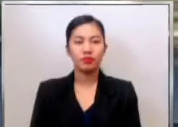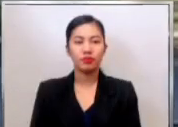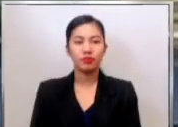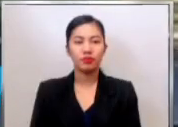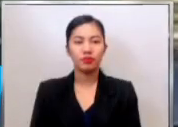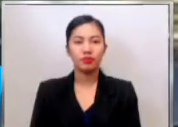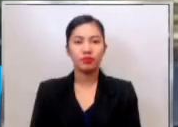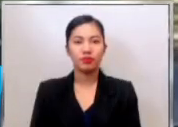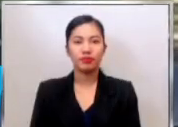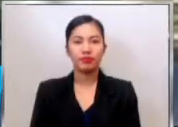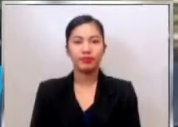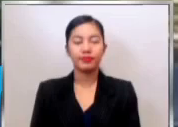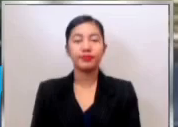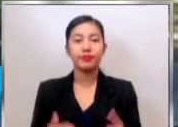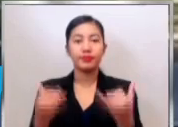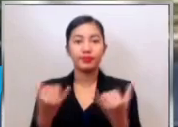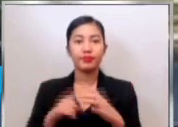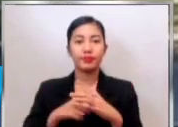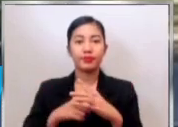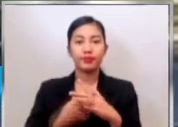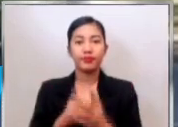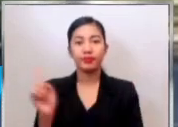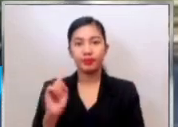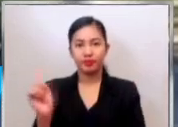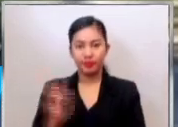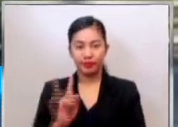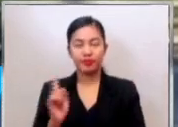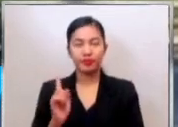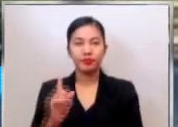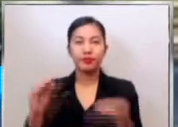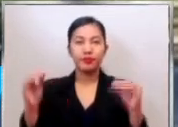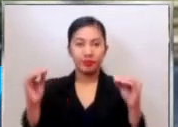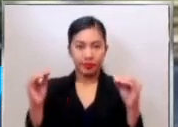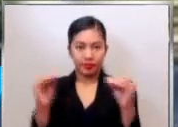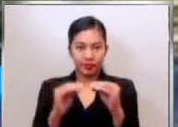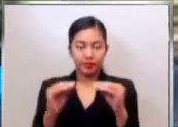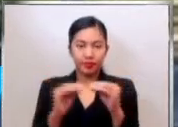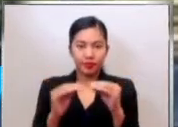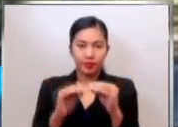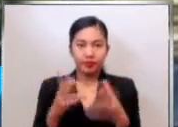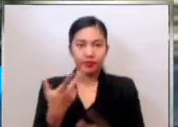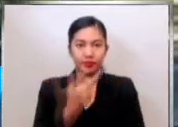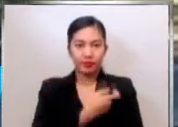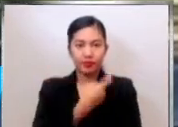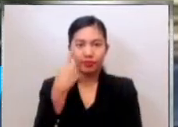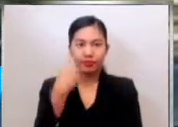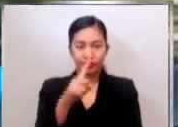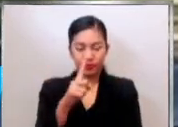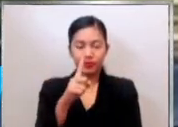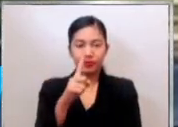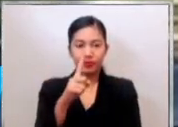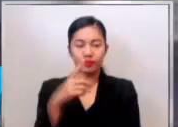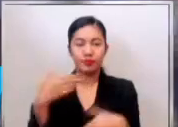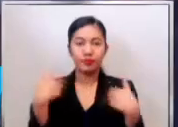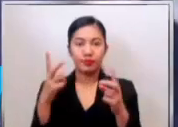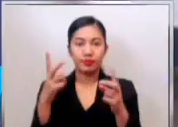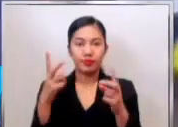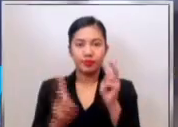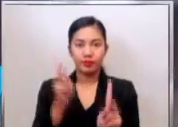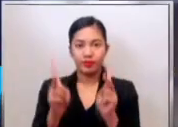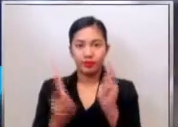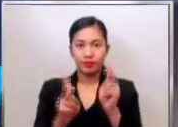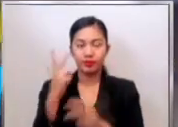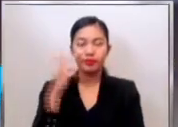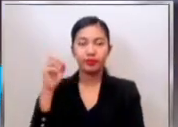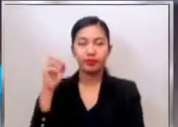Simula na ng pinalawig na COVID vaccination para sa mga minor de edad. Kuha po yan sa pagbabakuna sa mga edad 12 hanggang